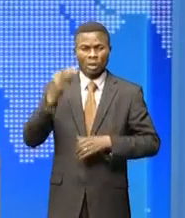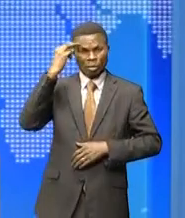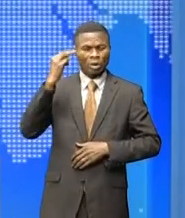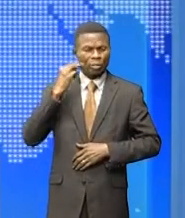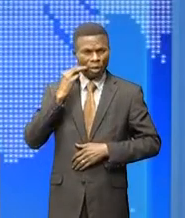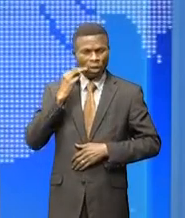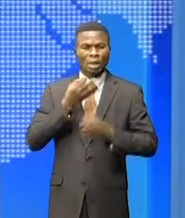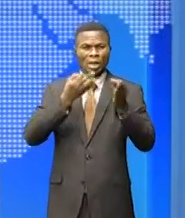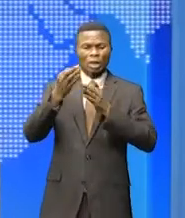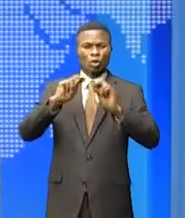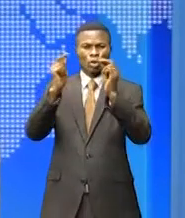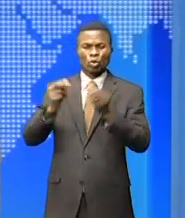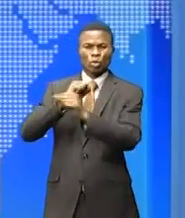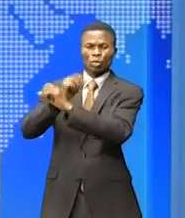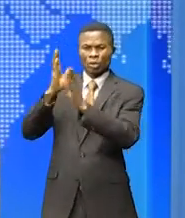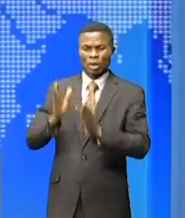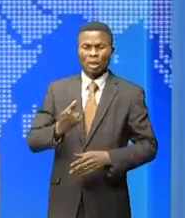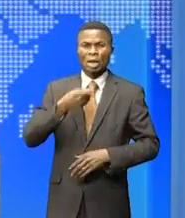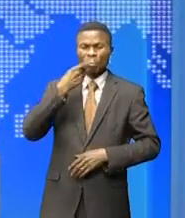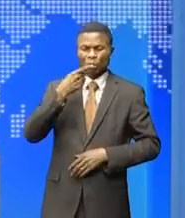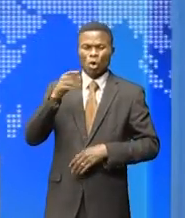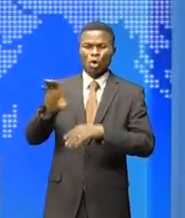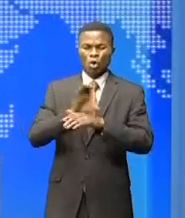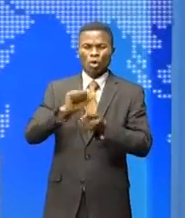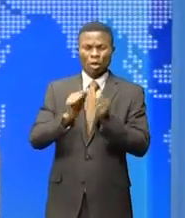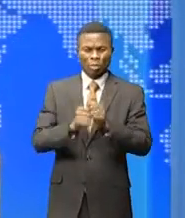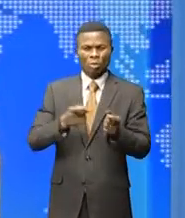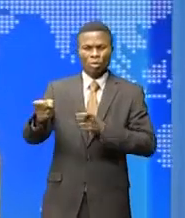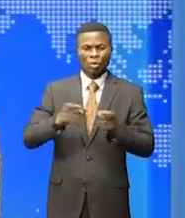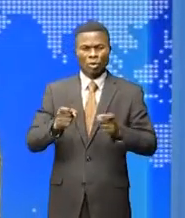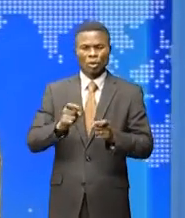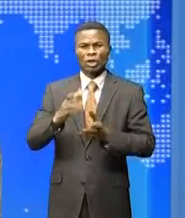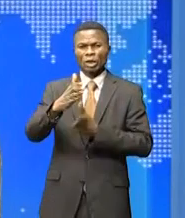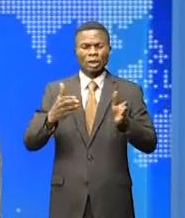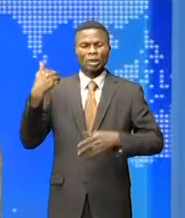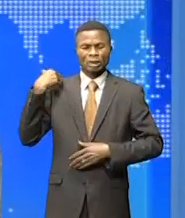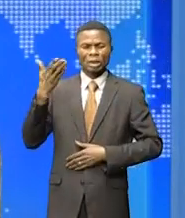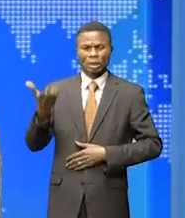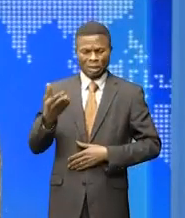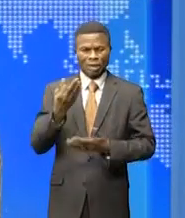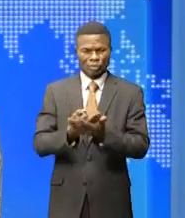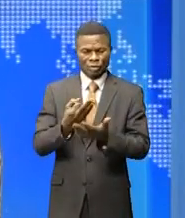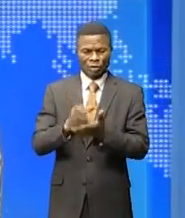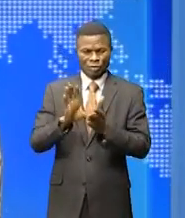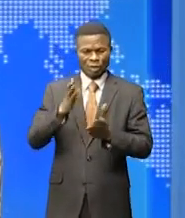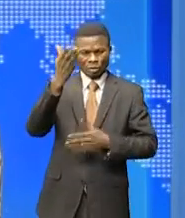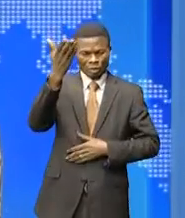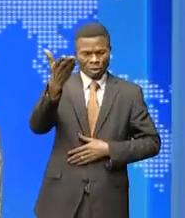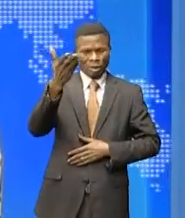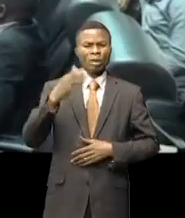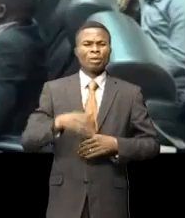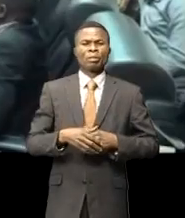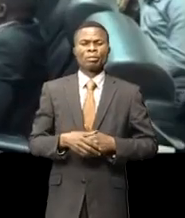part à l'intersyndicale qui se disait préoccupée par la gestion de ressources financières. Cédric Kenina nous donne des